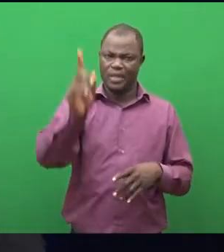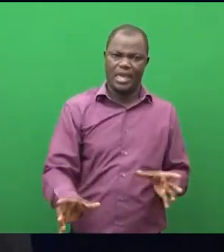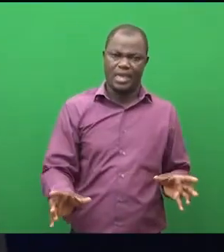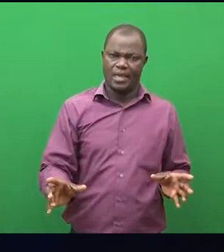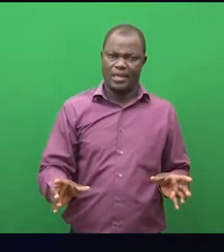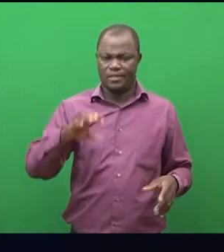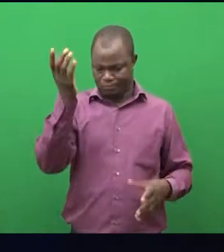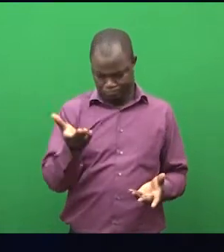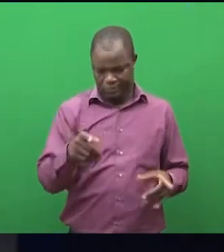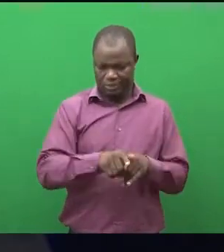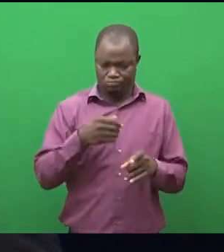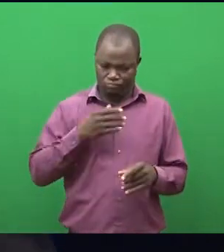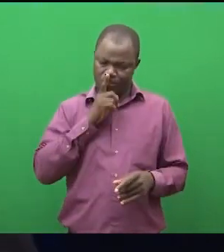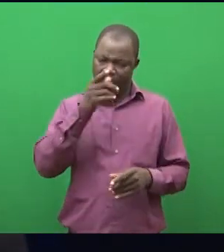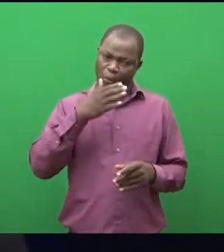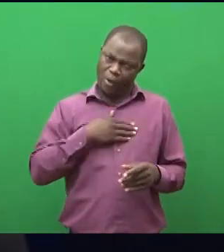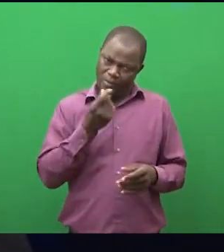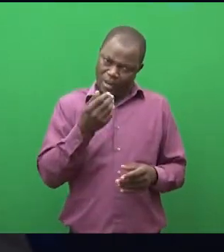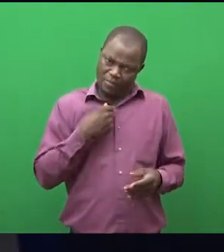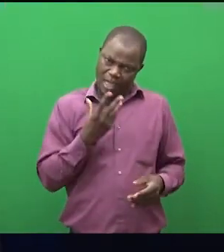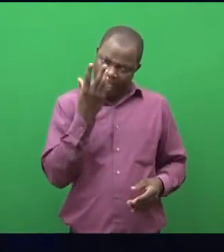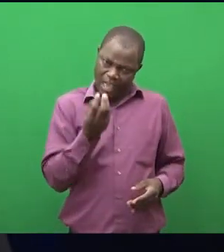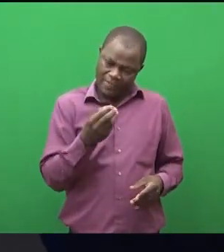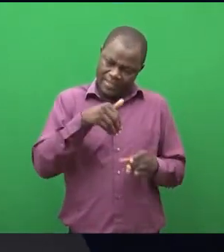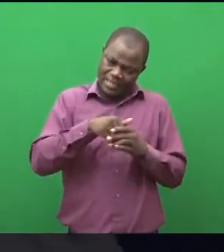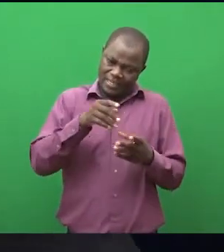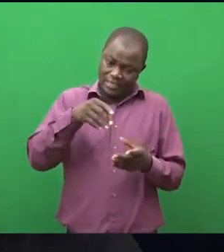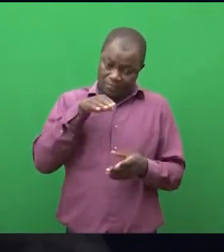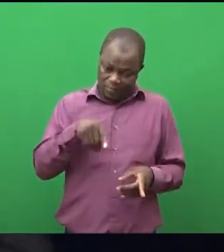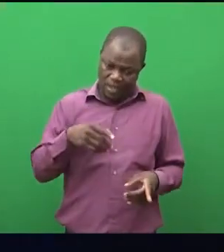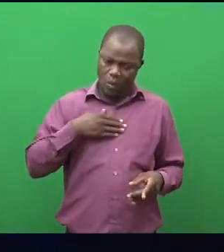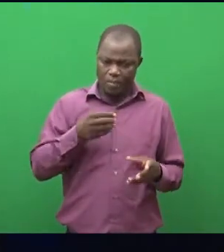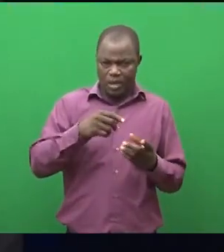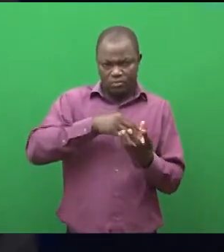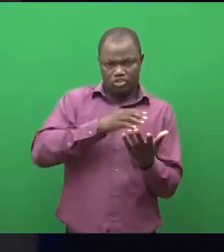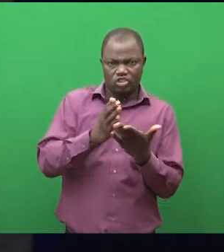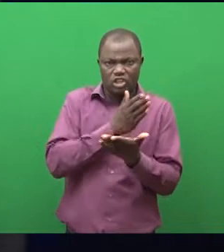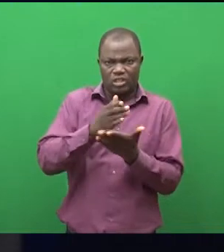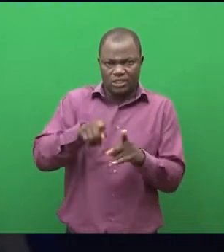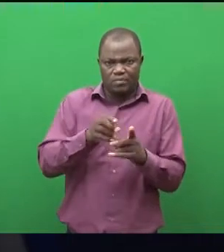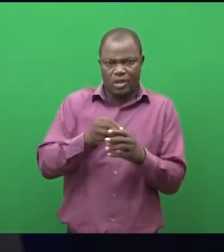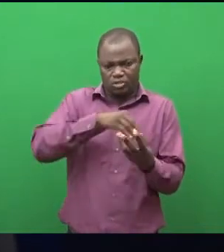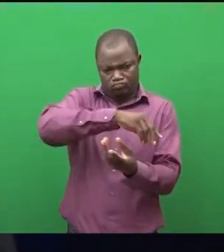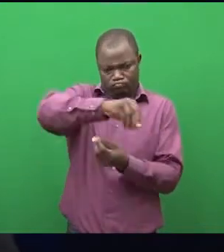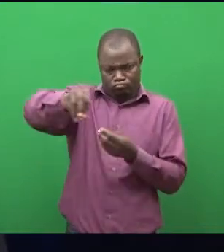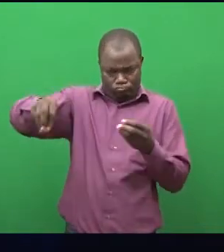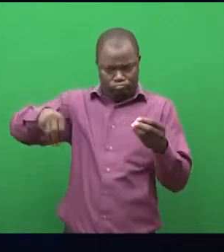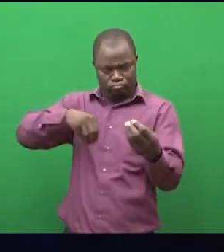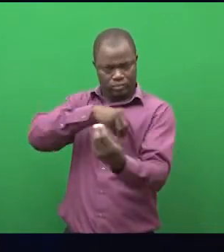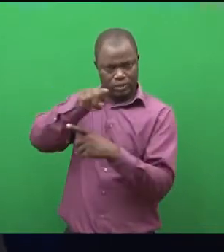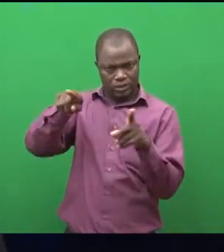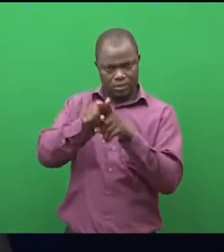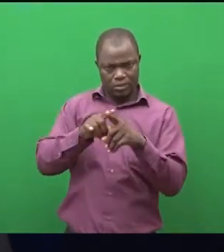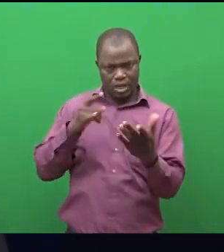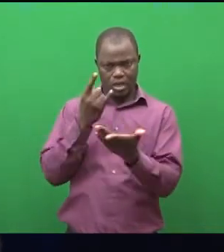titi pamari yese yatinge tinayo munyika ngaigovanwe ichitenderera nenzira yakadaro iyo yetourism ndo zvimwe